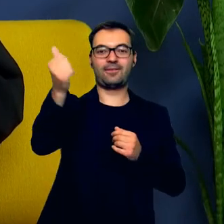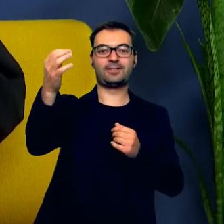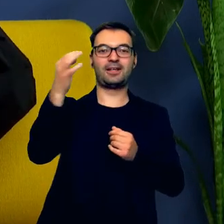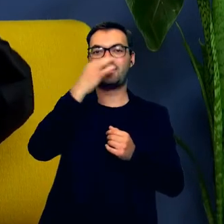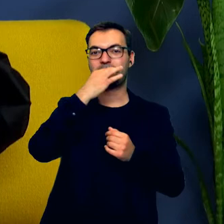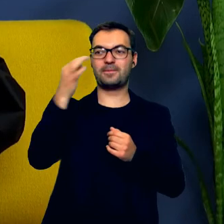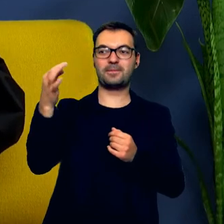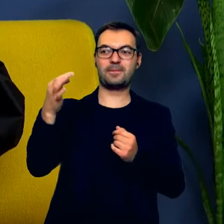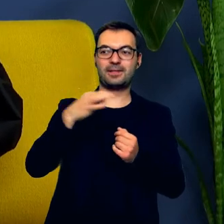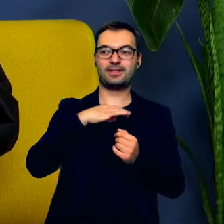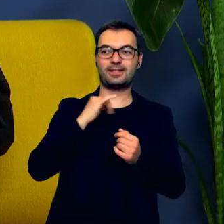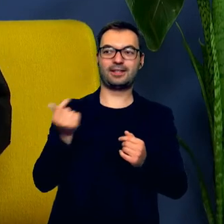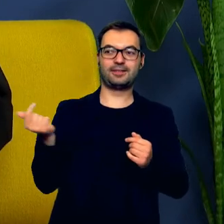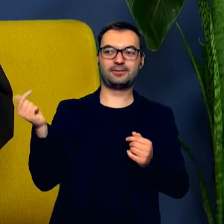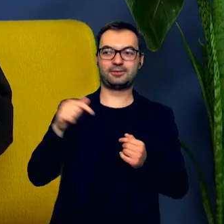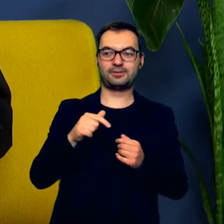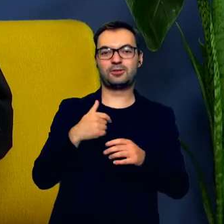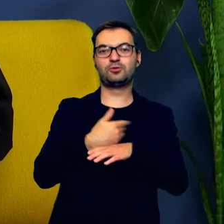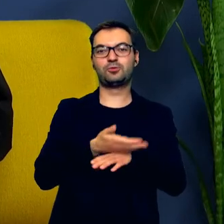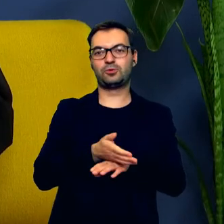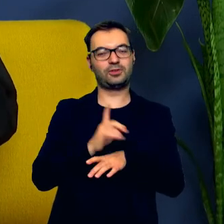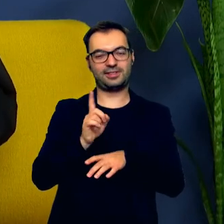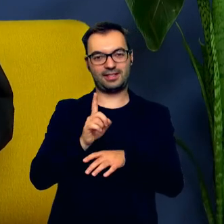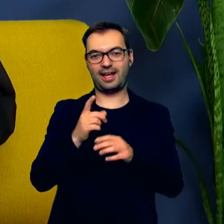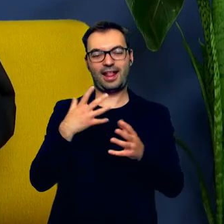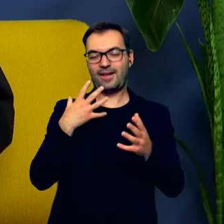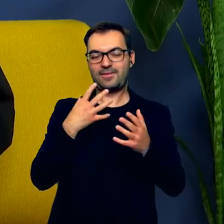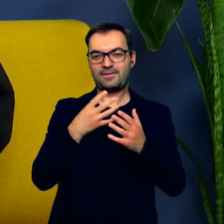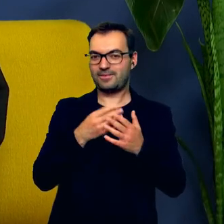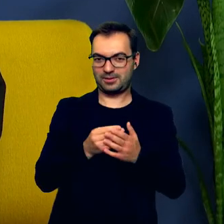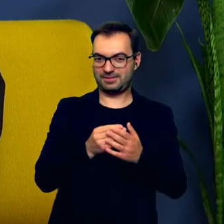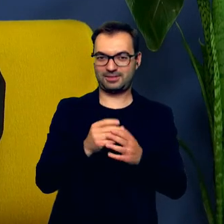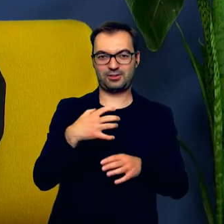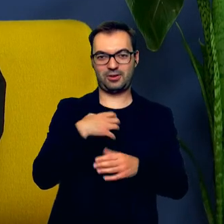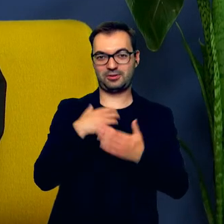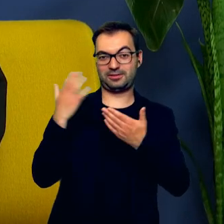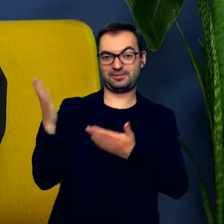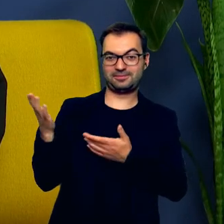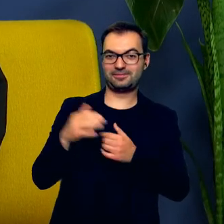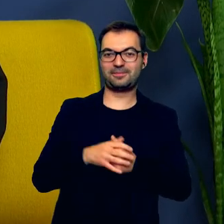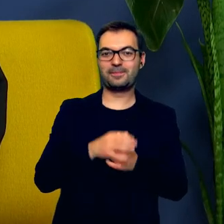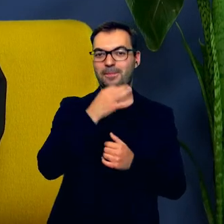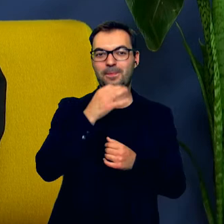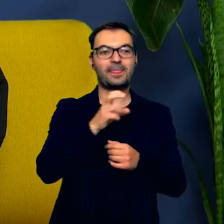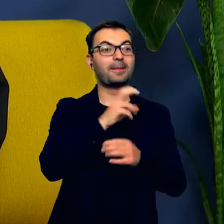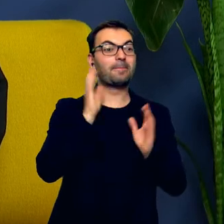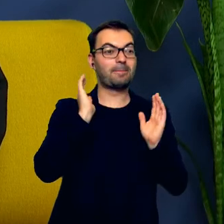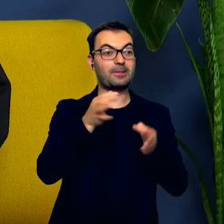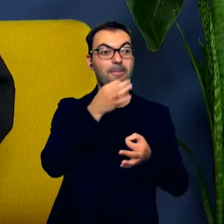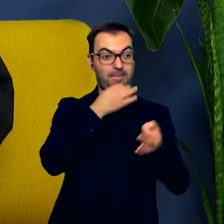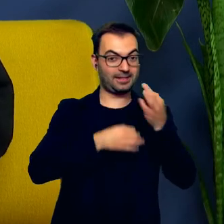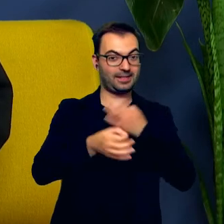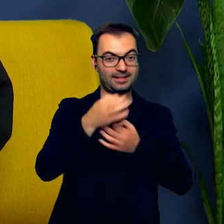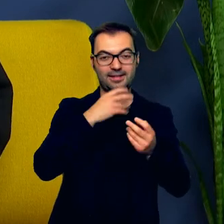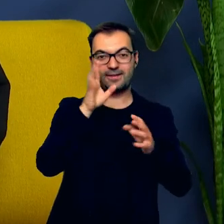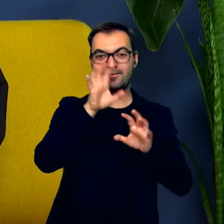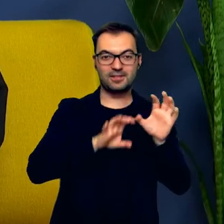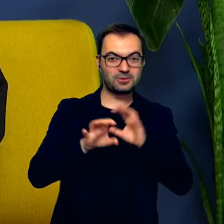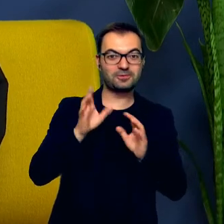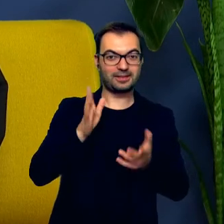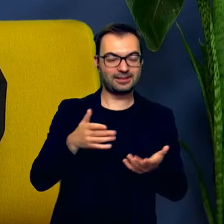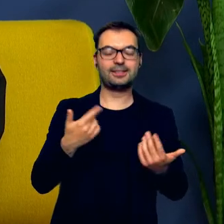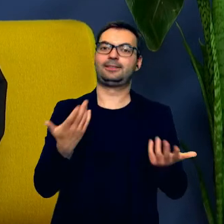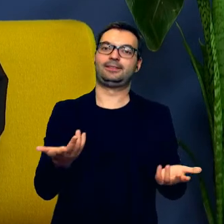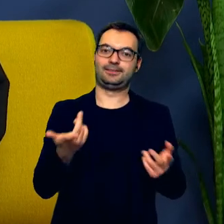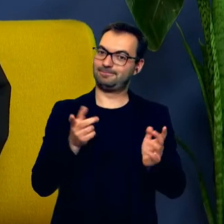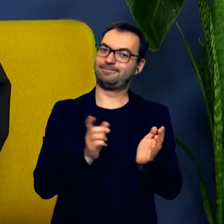zadał po przyjściu, nie powiem, że spóźniony, ale tak na ostatni moment nasz dzisiejszy gość, to było pytanie, czy będą pytania od widzów, od publiczności,